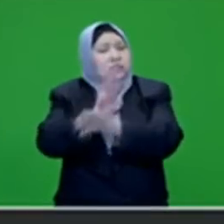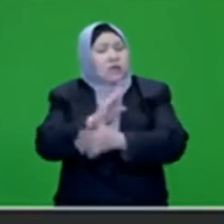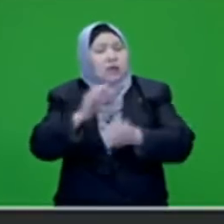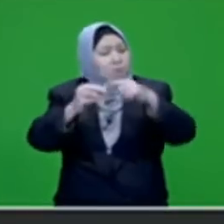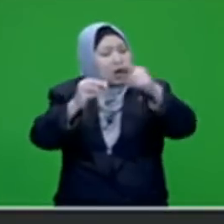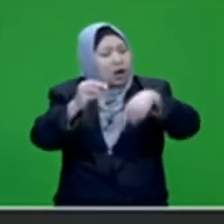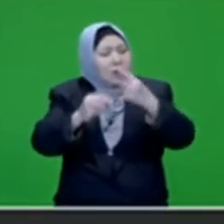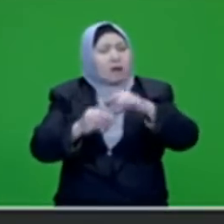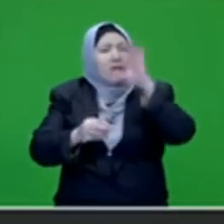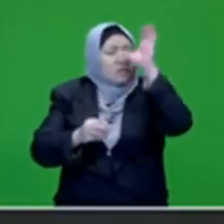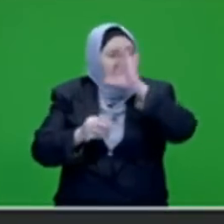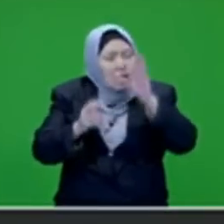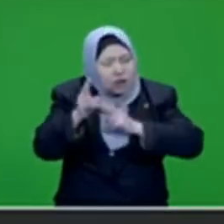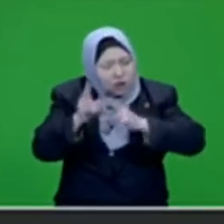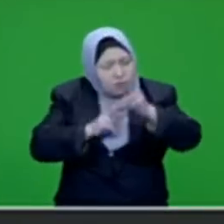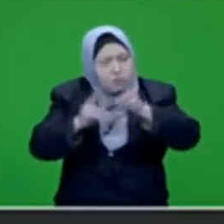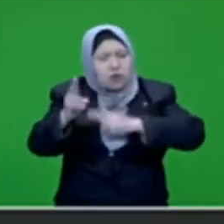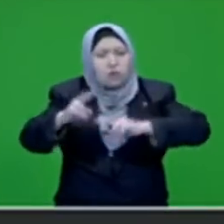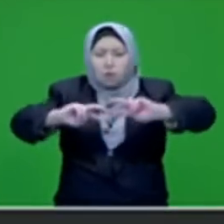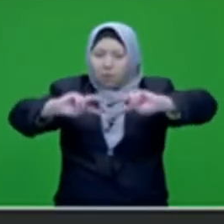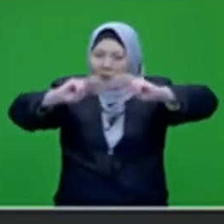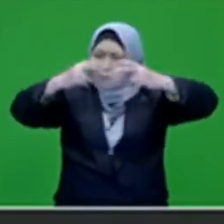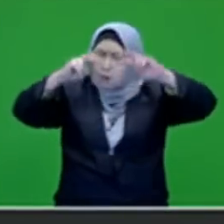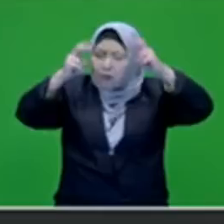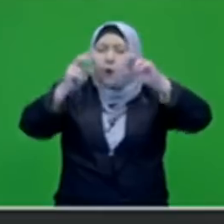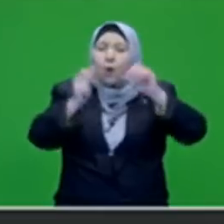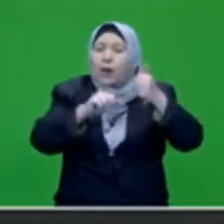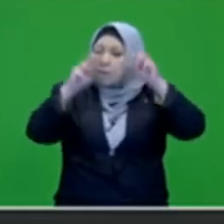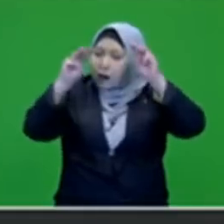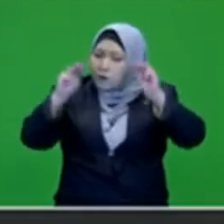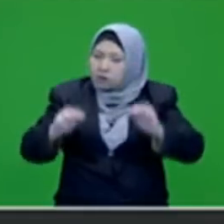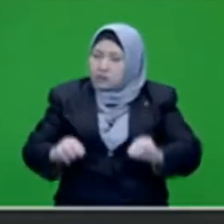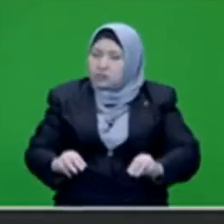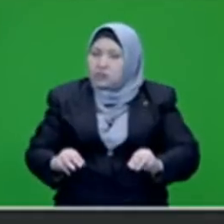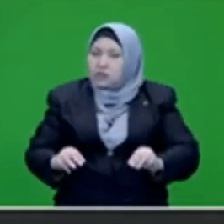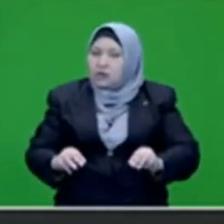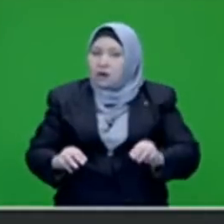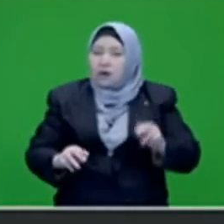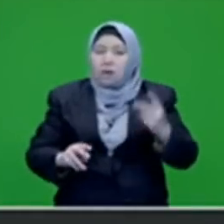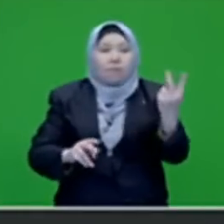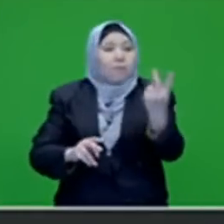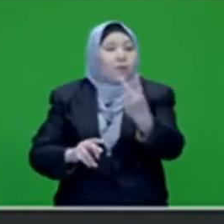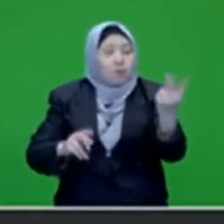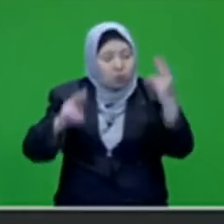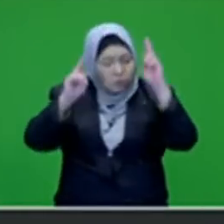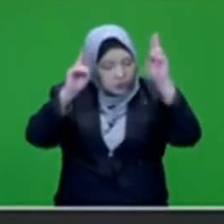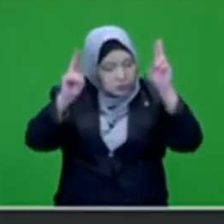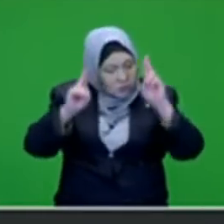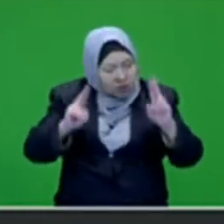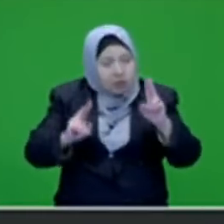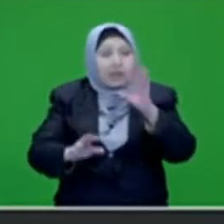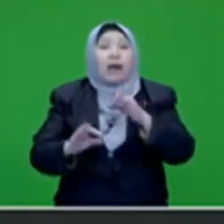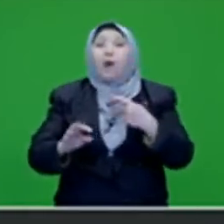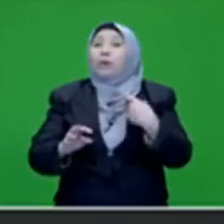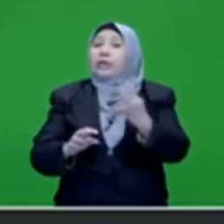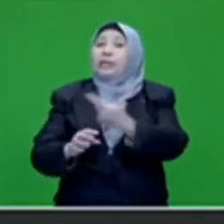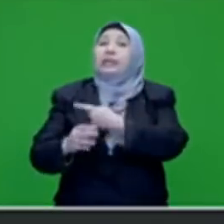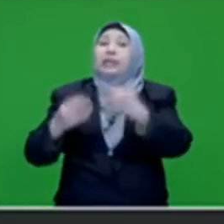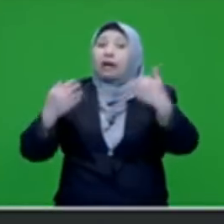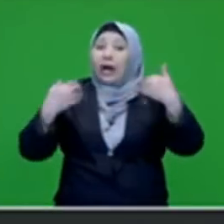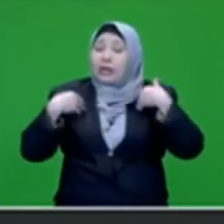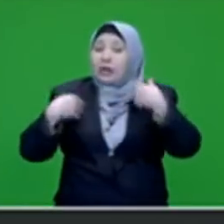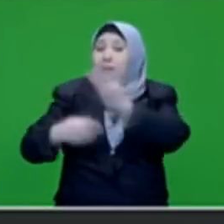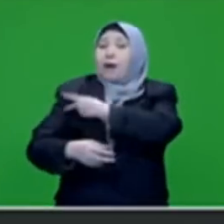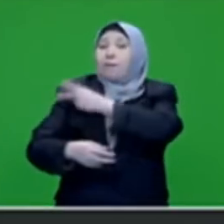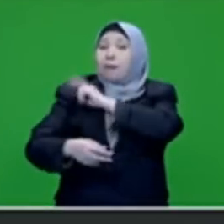dicari, diusahakan, dipertingkatkan oleh manusia. Ustaz Fazrul, Ustaz Tarmizi, kalau kita ada pangkat dan jawatan,